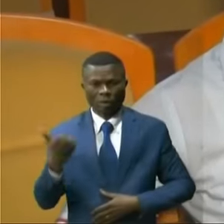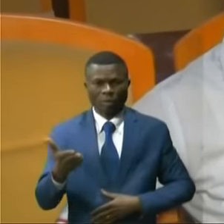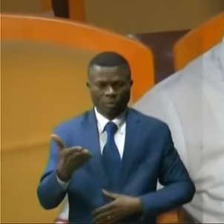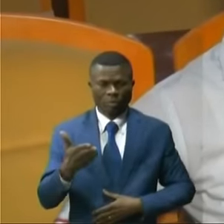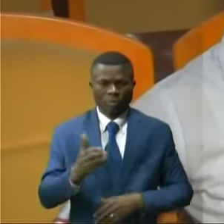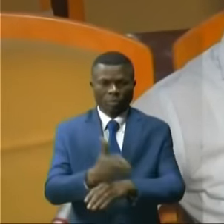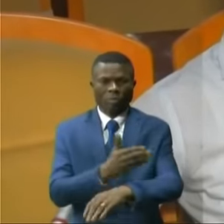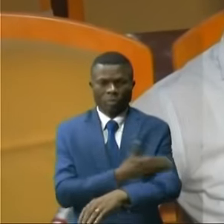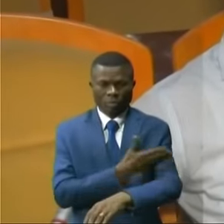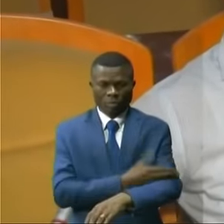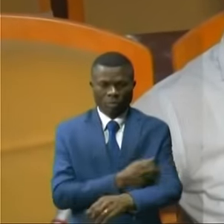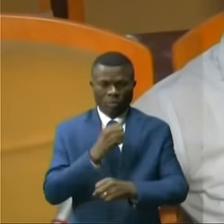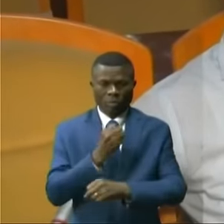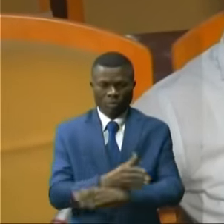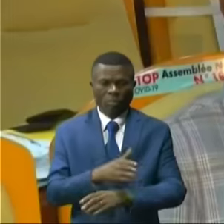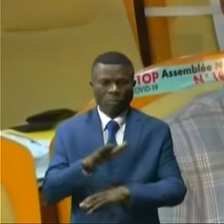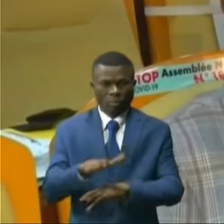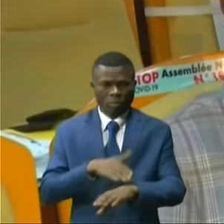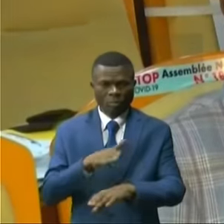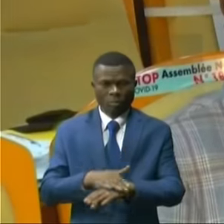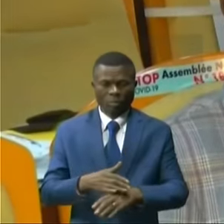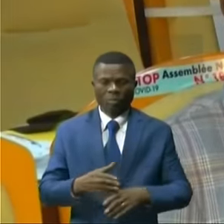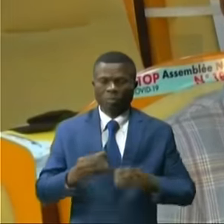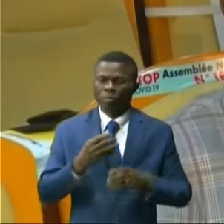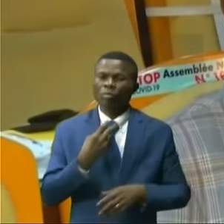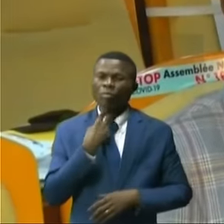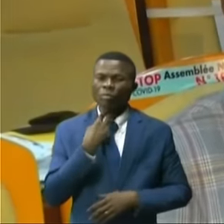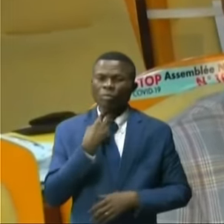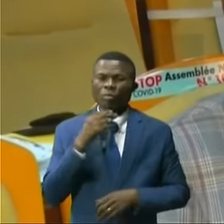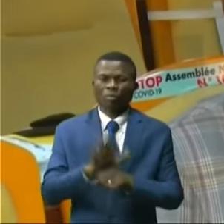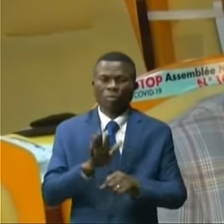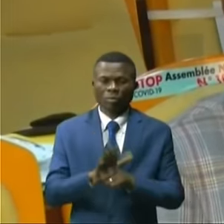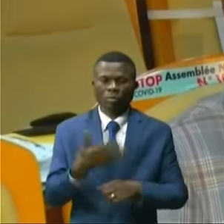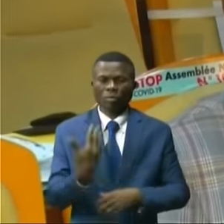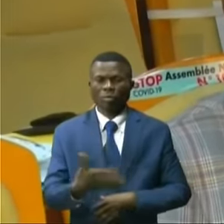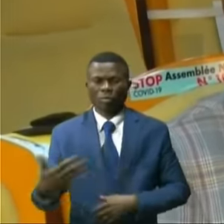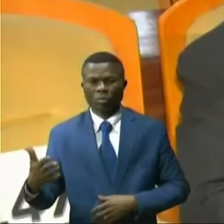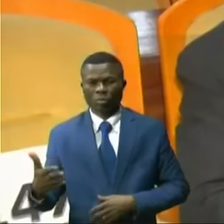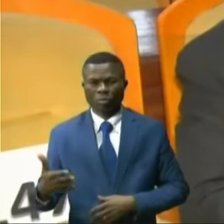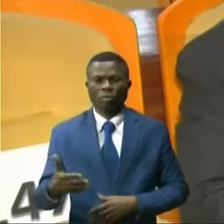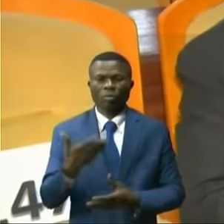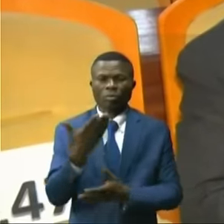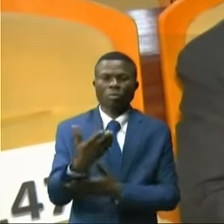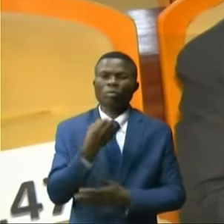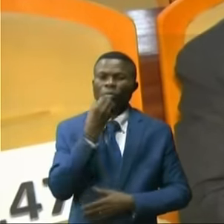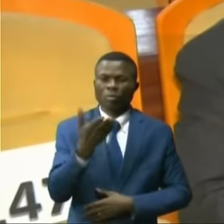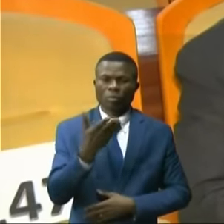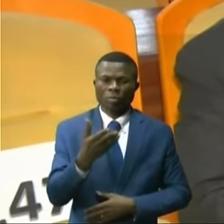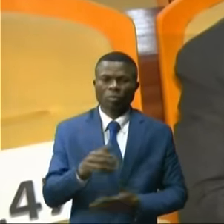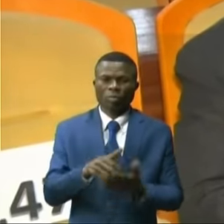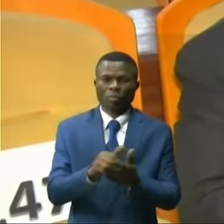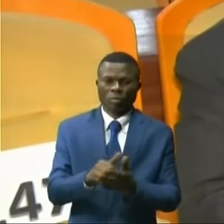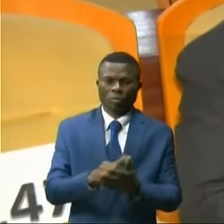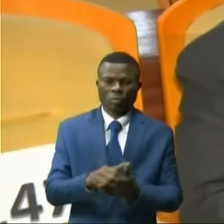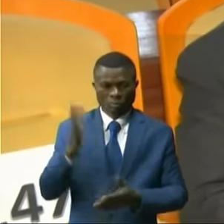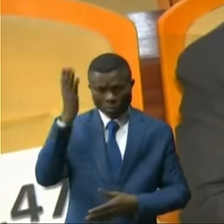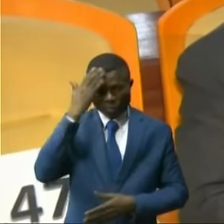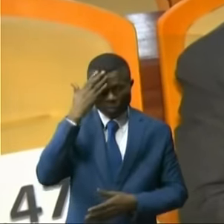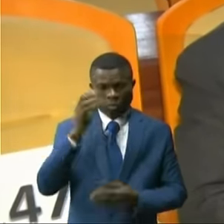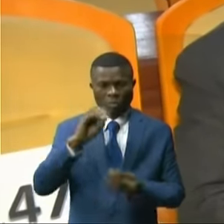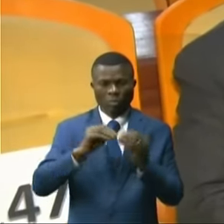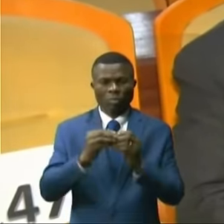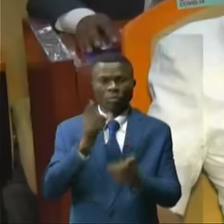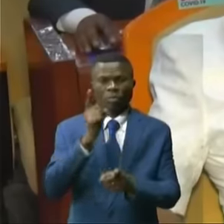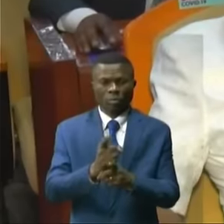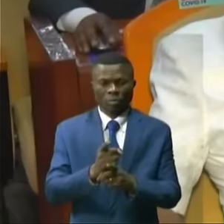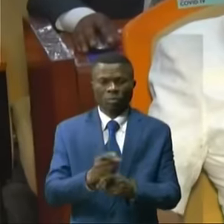avancées ont été lentes avec la persistance de plusieurs phénomènes décriés tels que la faible maîtrise des effectifs et